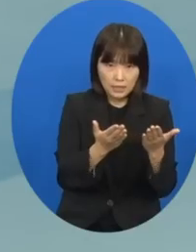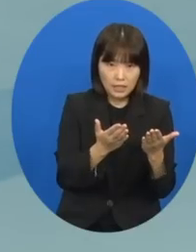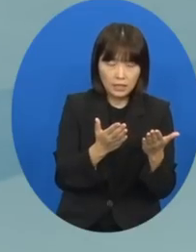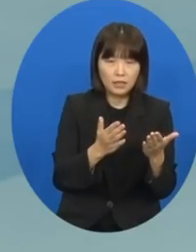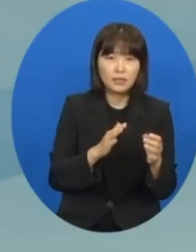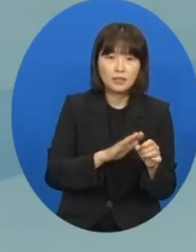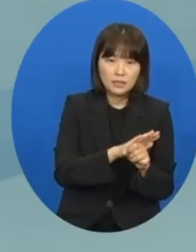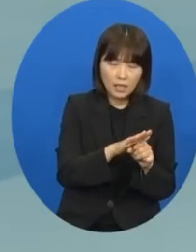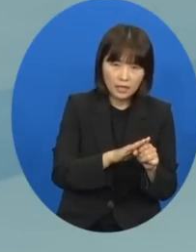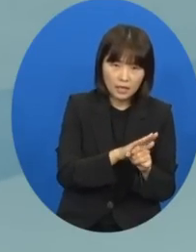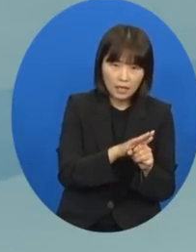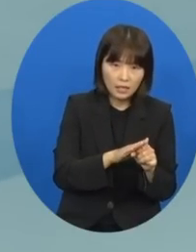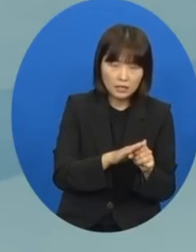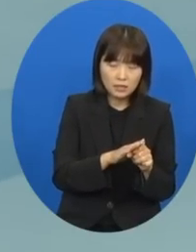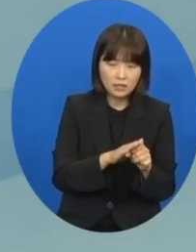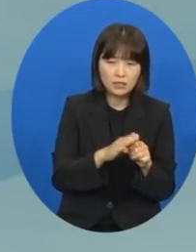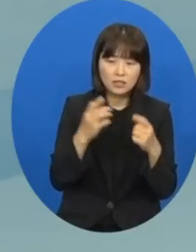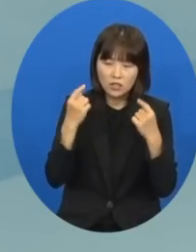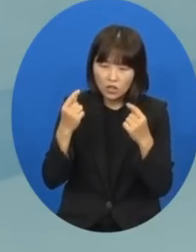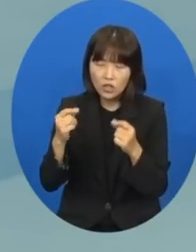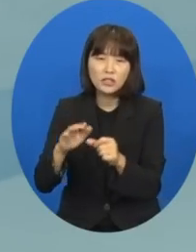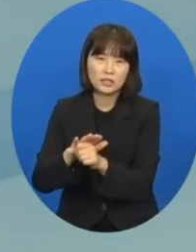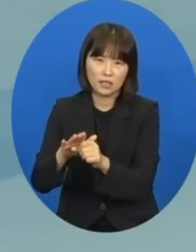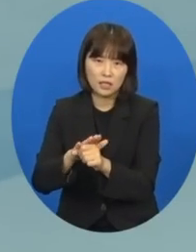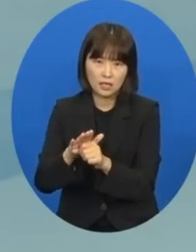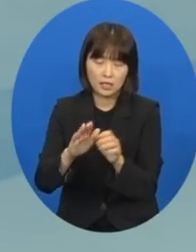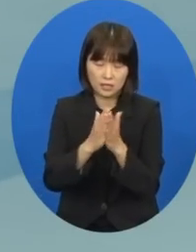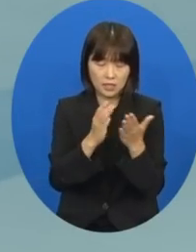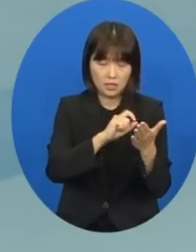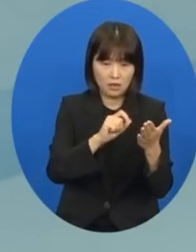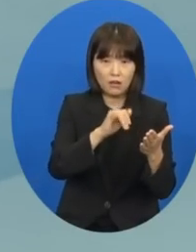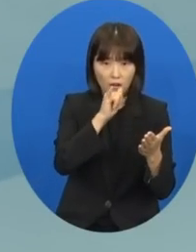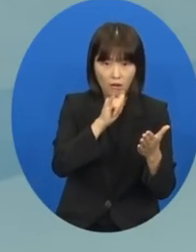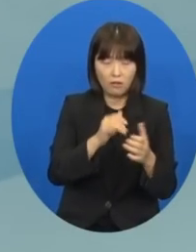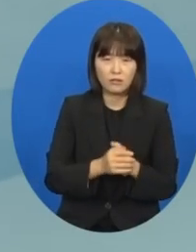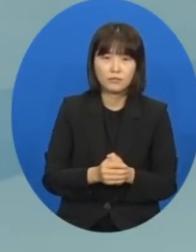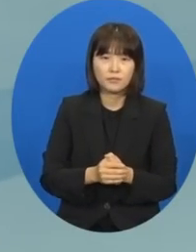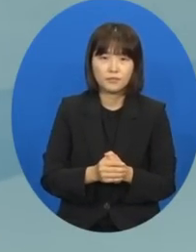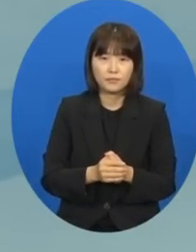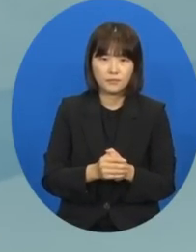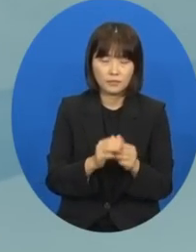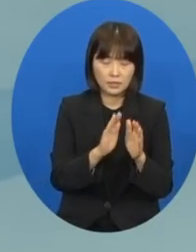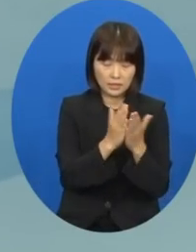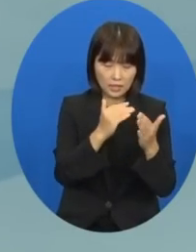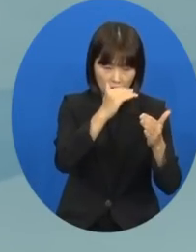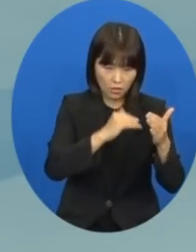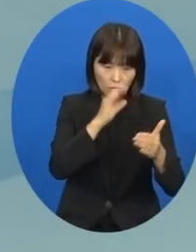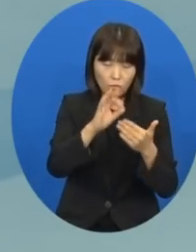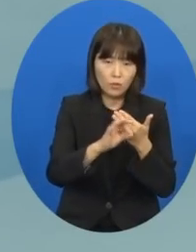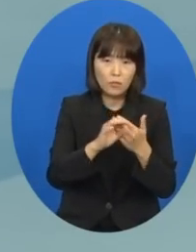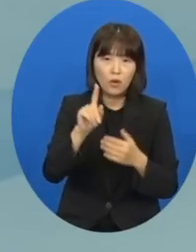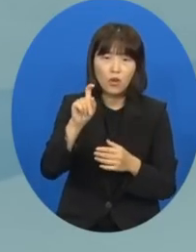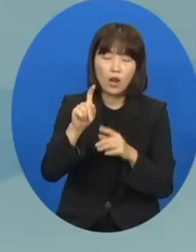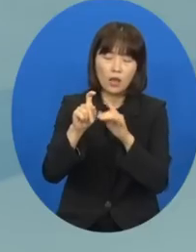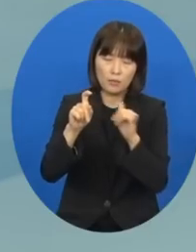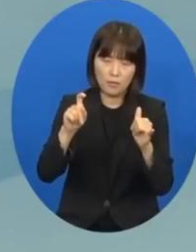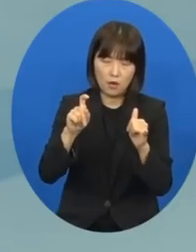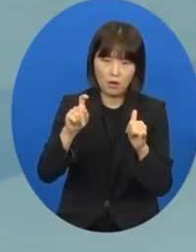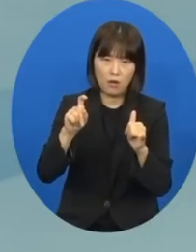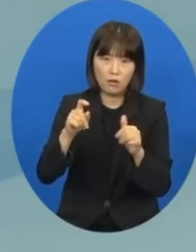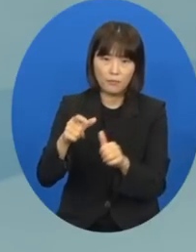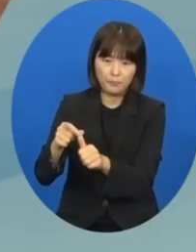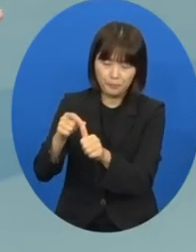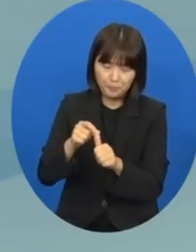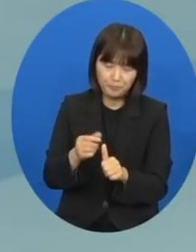있어요. 거기에 책이 이제 내용도 나와 있지만 11명을 입양해서 키우시는 사모님입니다.